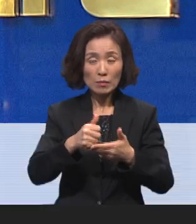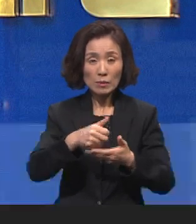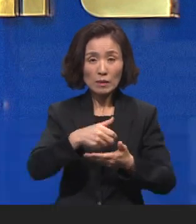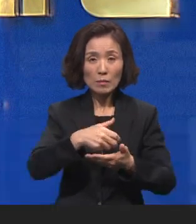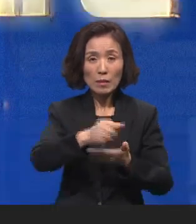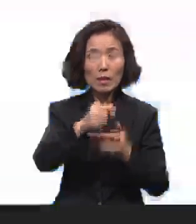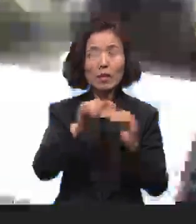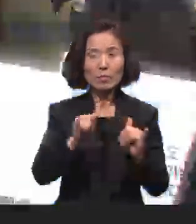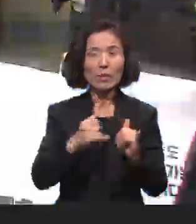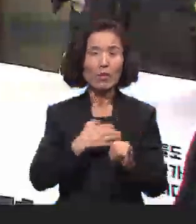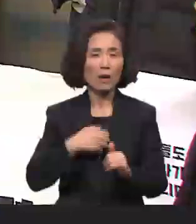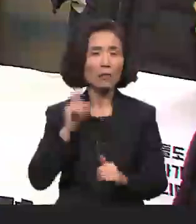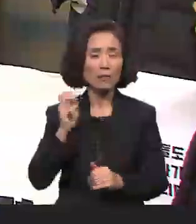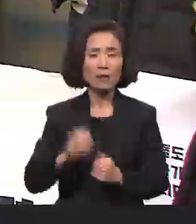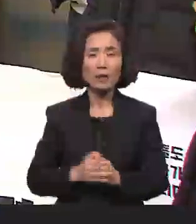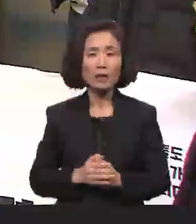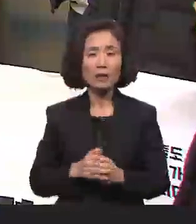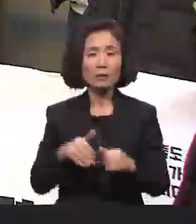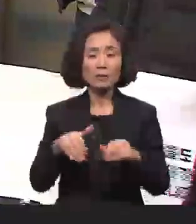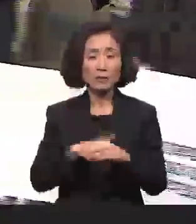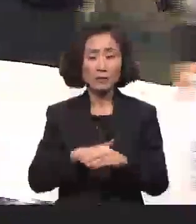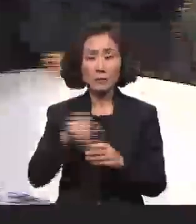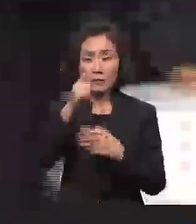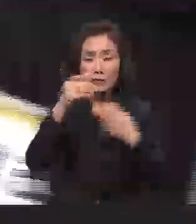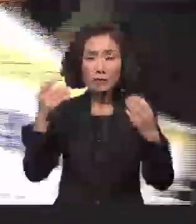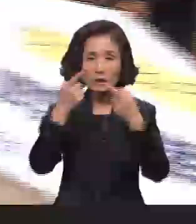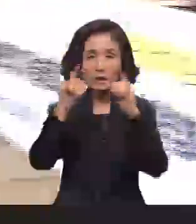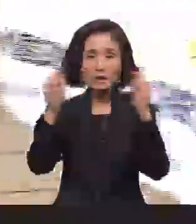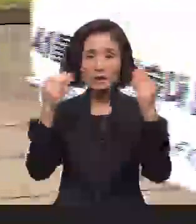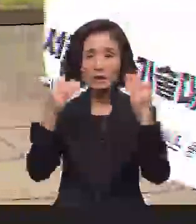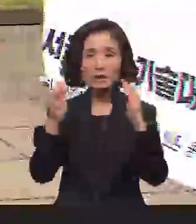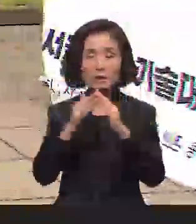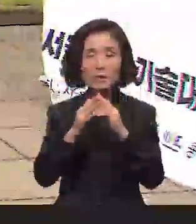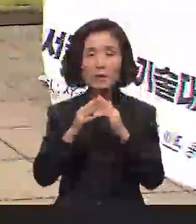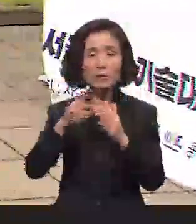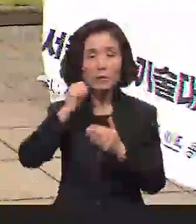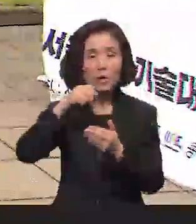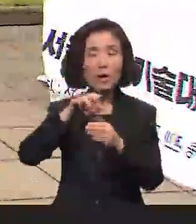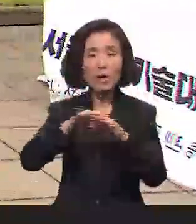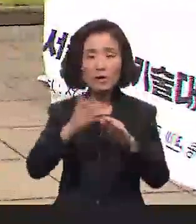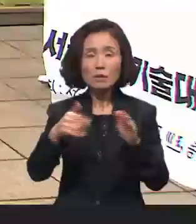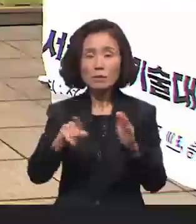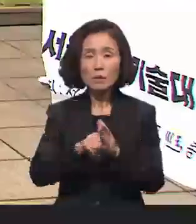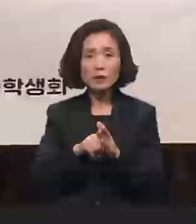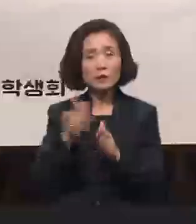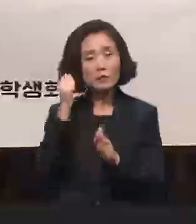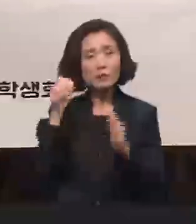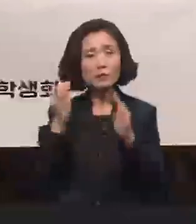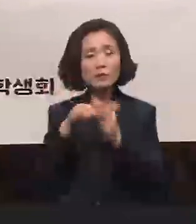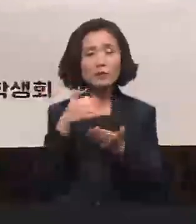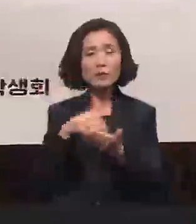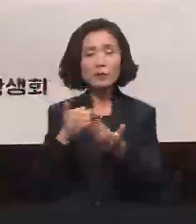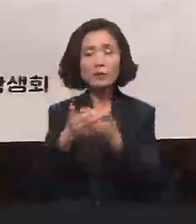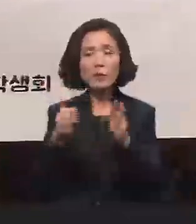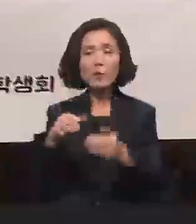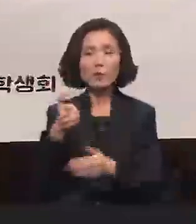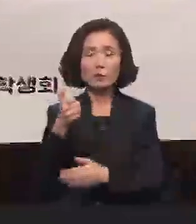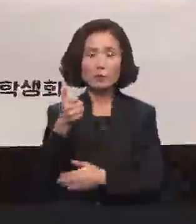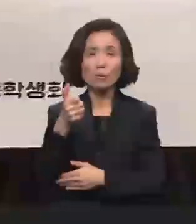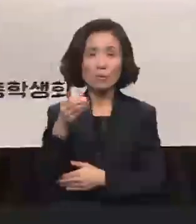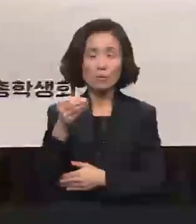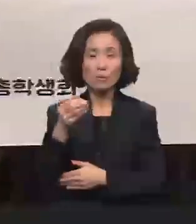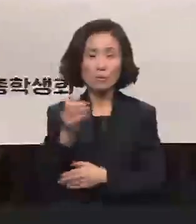같아요. 문재인 정부는 대학생 주거난 해소를 위해 기숙사 5만 실을 확충하겠다고 밝혔지만 기숙사